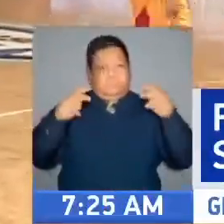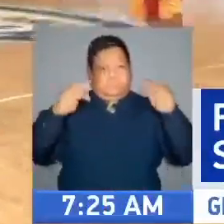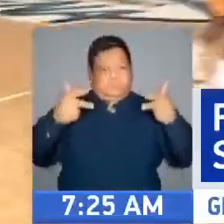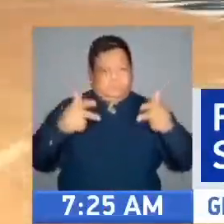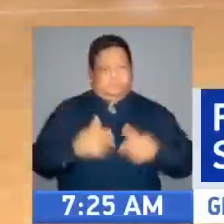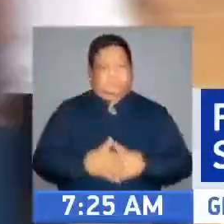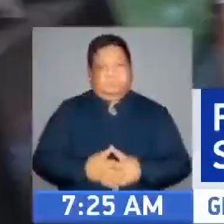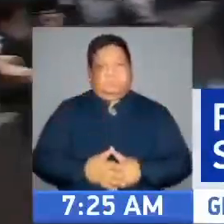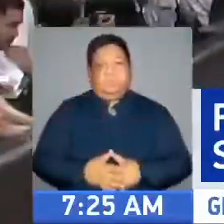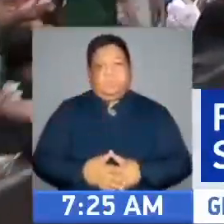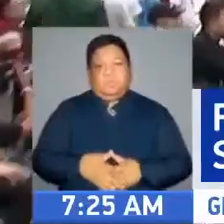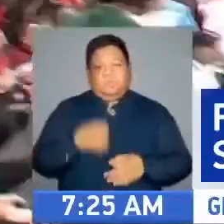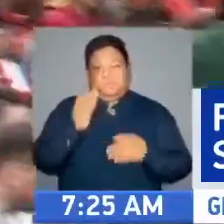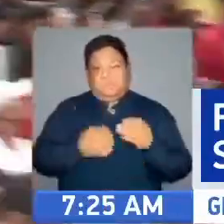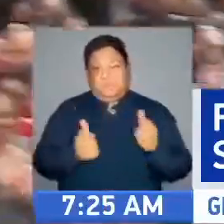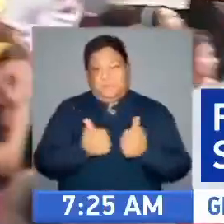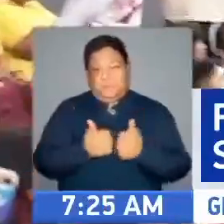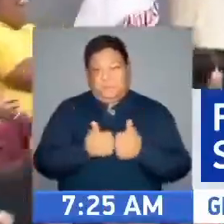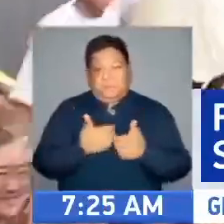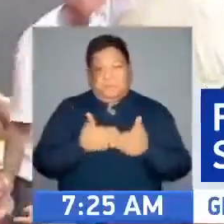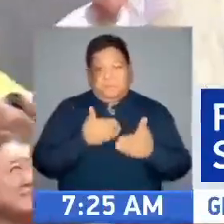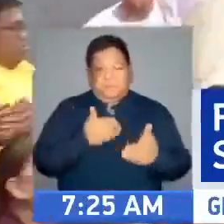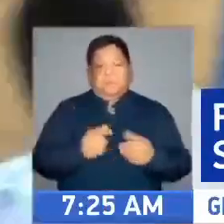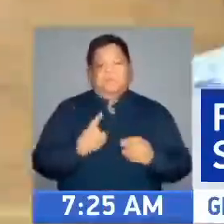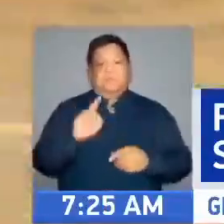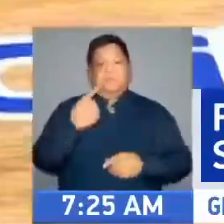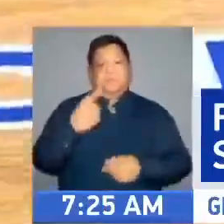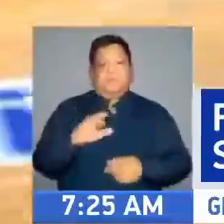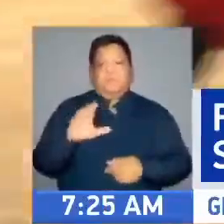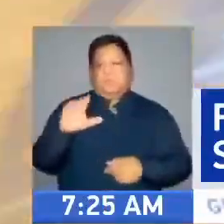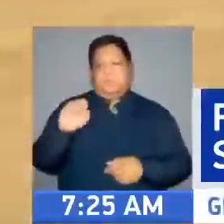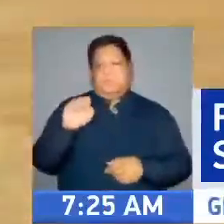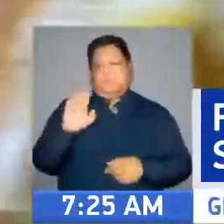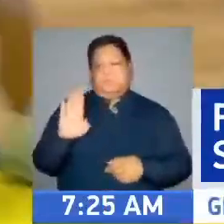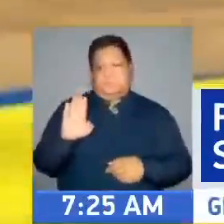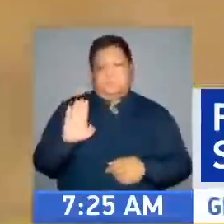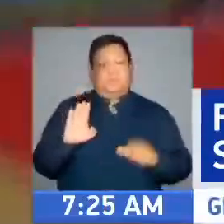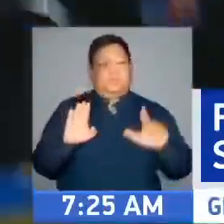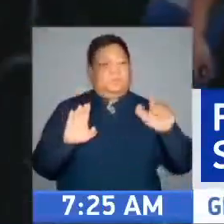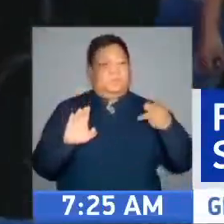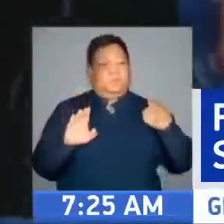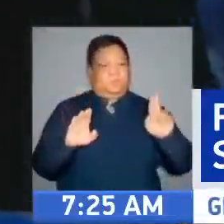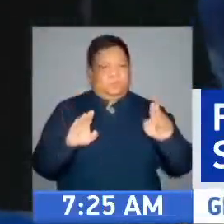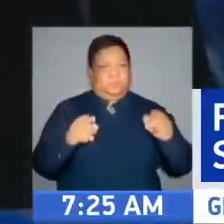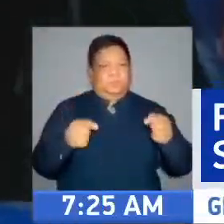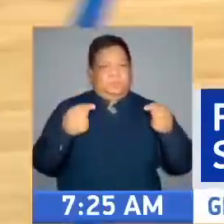muna sa umaga ang Binuild Blazers at LPU Pirates para sa battle for third place.